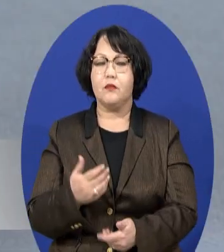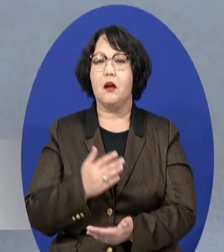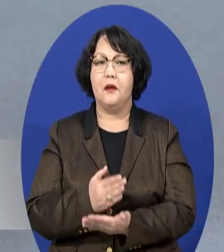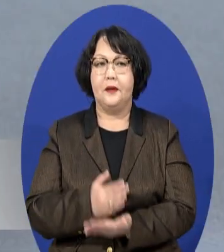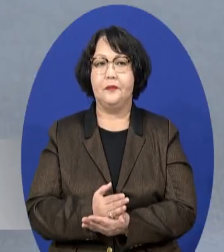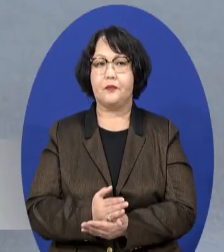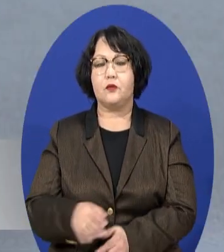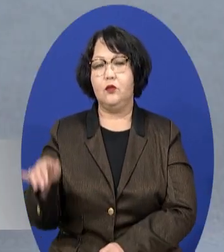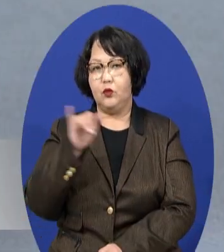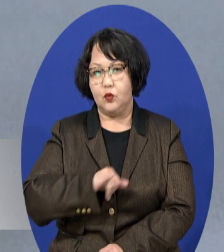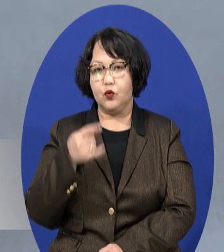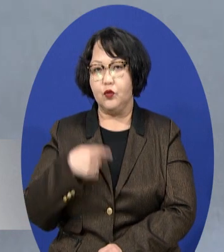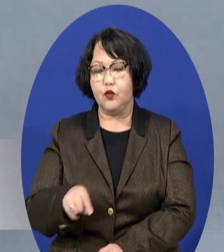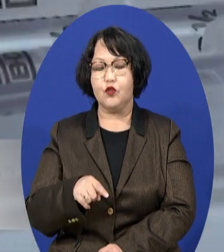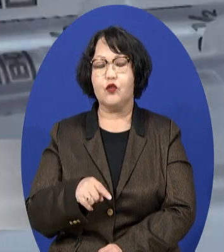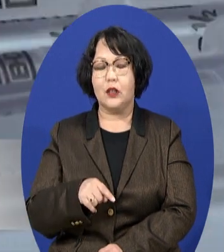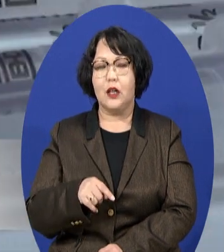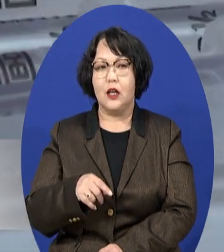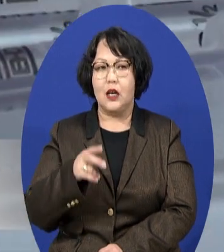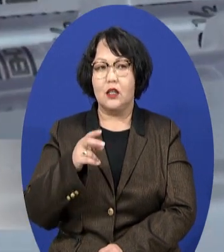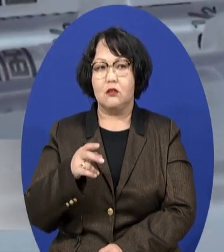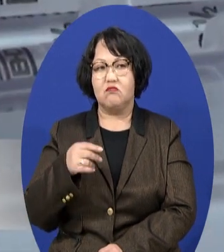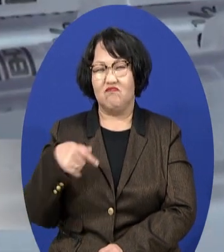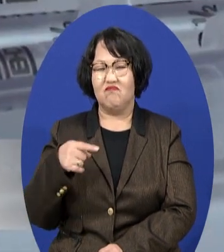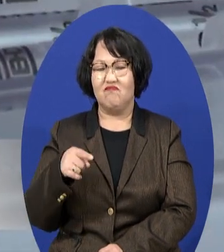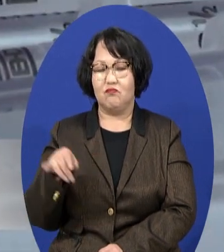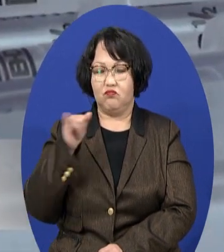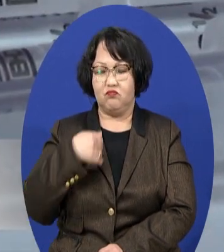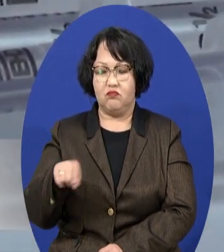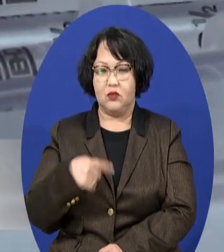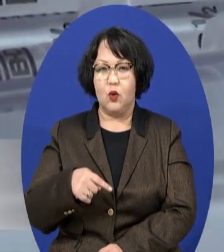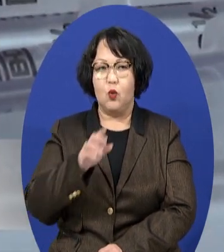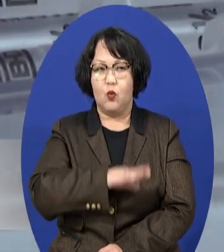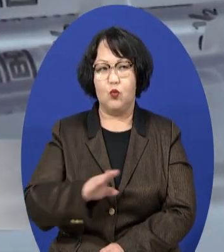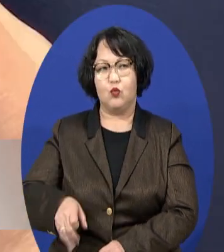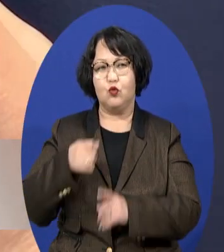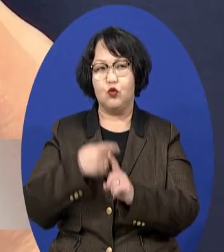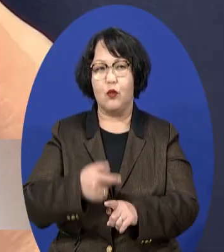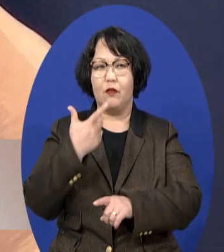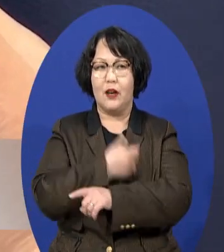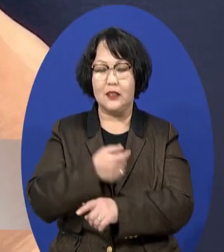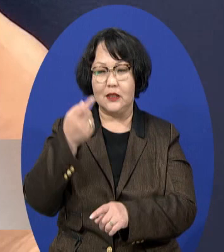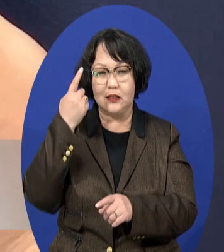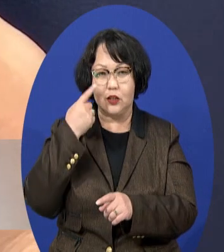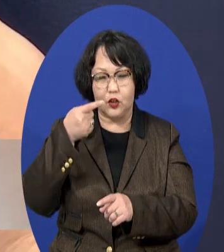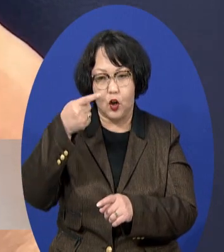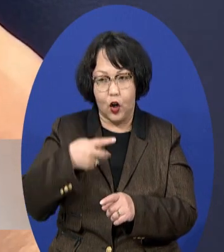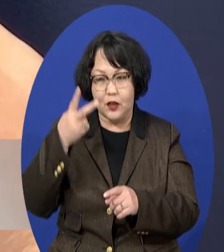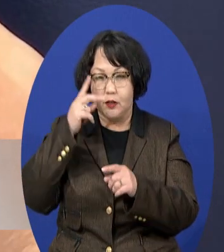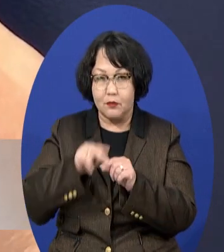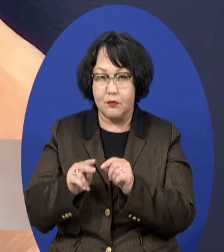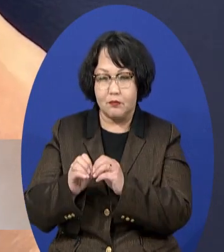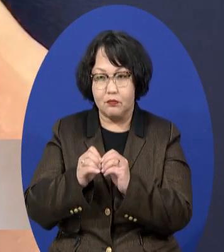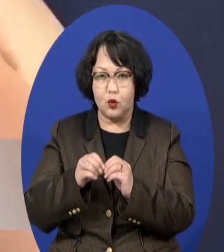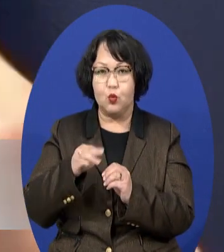Түүнчлэн одоо тус орны Cansino хүрээлэнгийн бүтээсэн хүүхдийн вакцин клиникийн 2-р шатны туршилтаа хийж байгаа бол Sinopharm компани